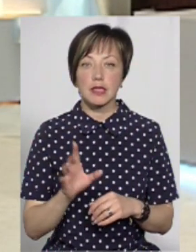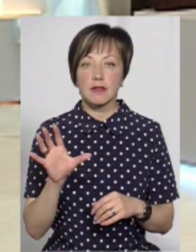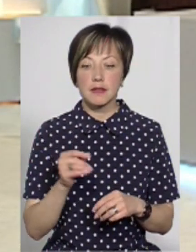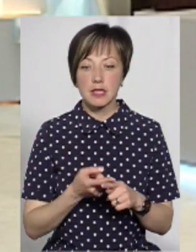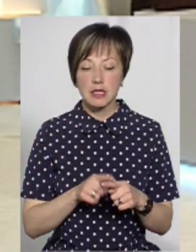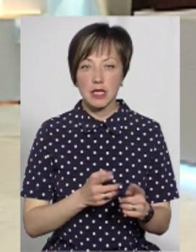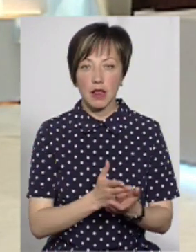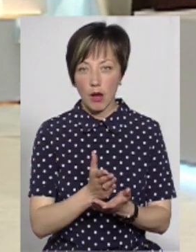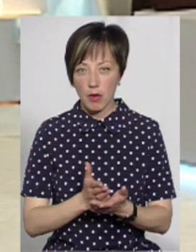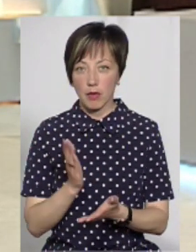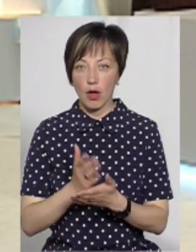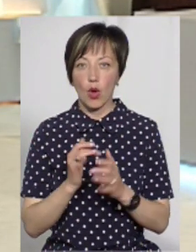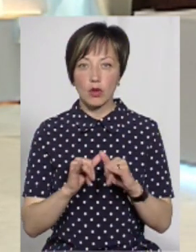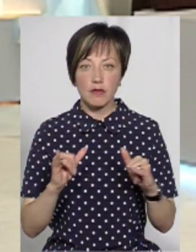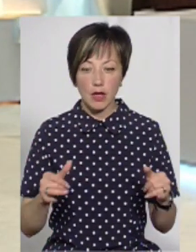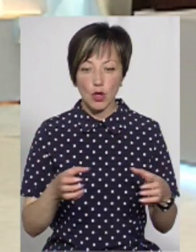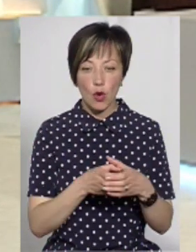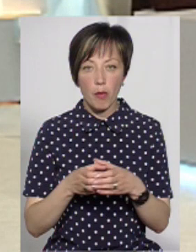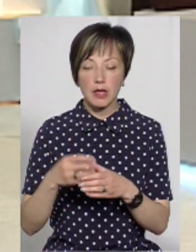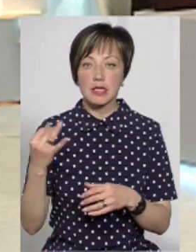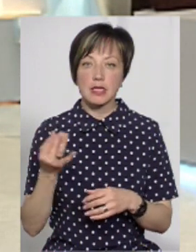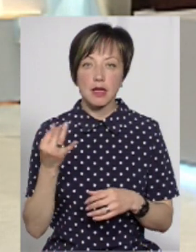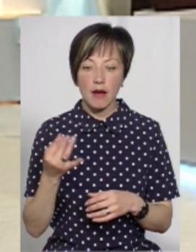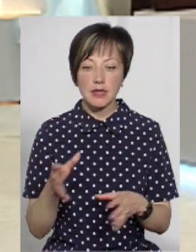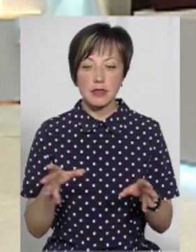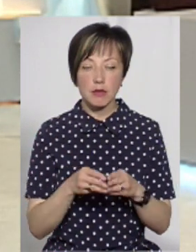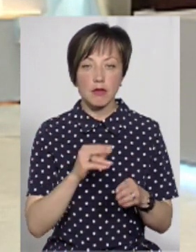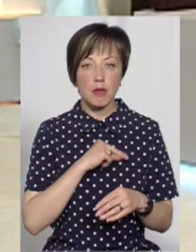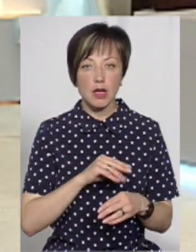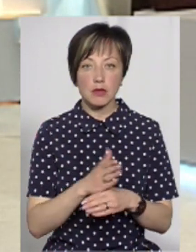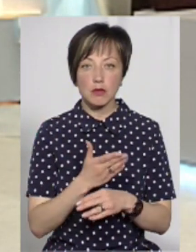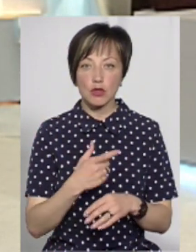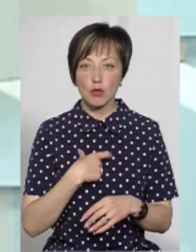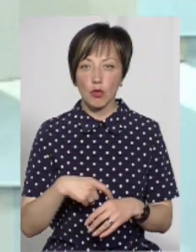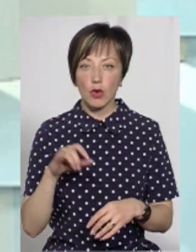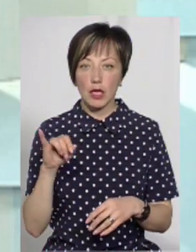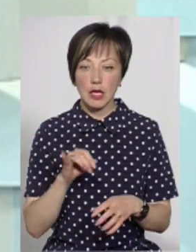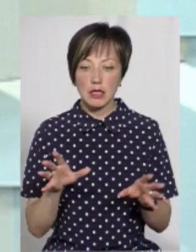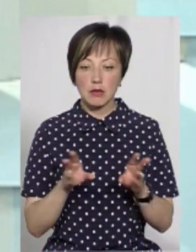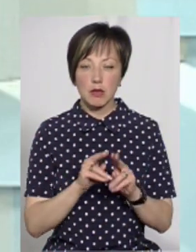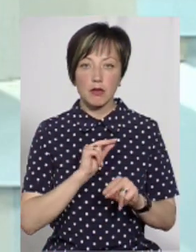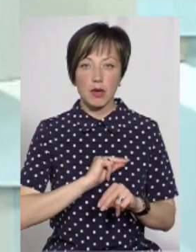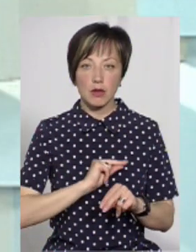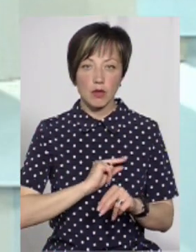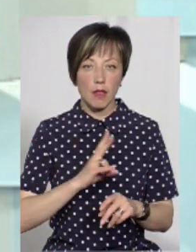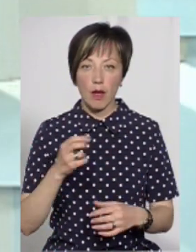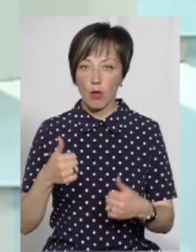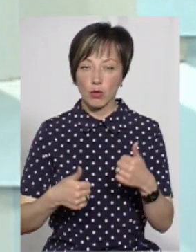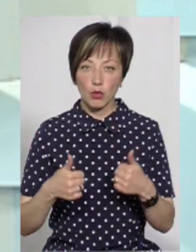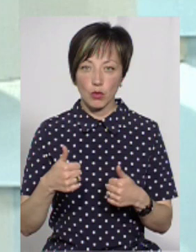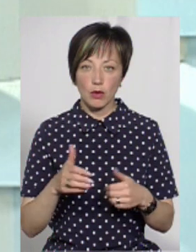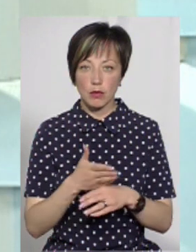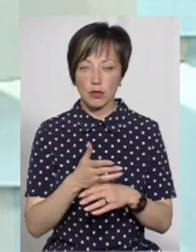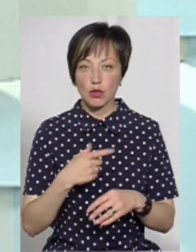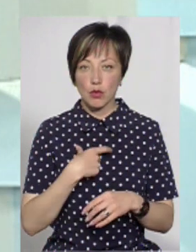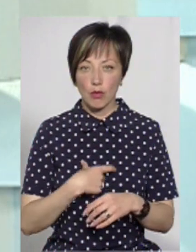всі ці напрямки розвиваються, громади зацікавлені в співпраці між собою, і вони співпрацюють, не конкурують між собою. Це